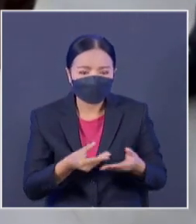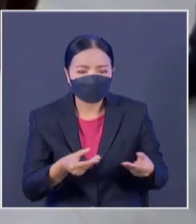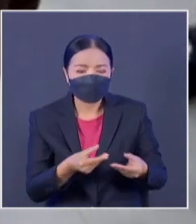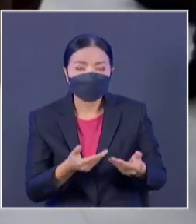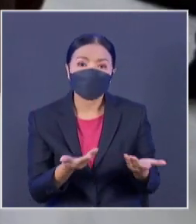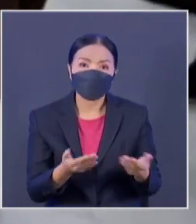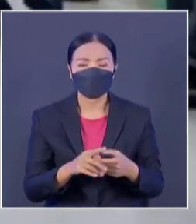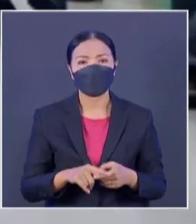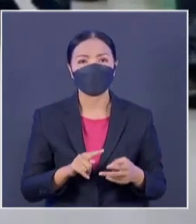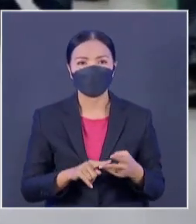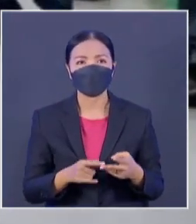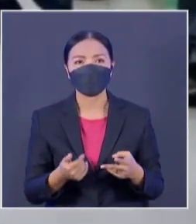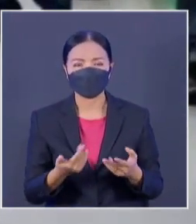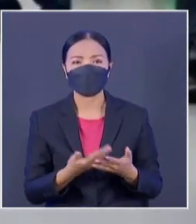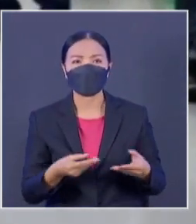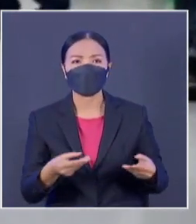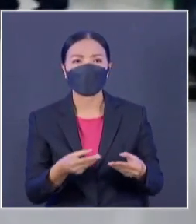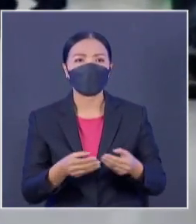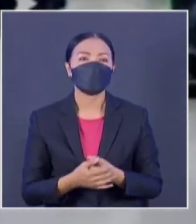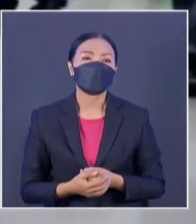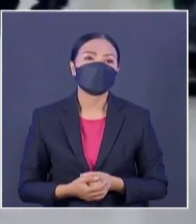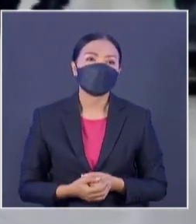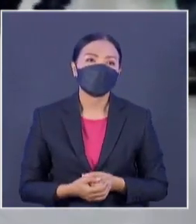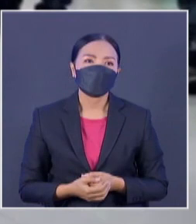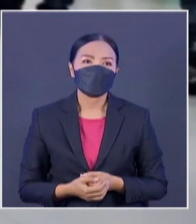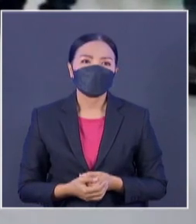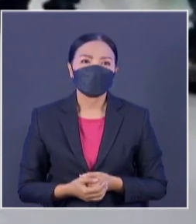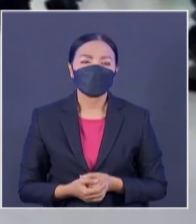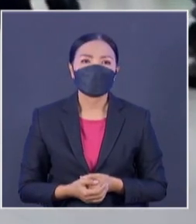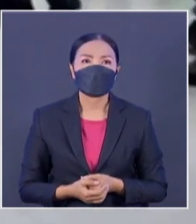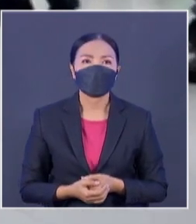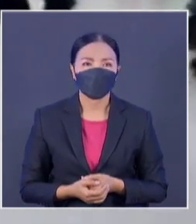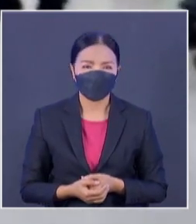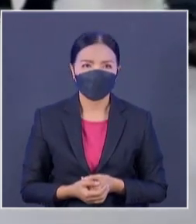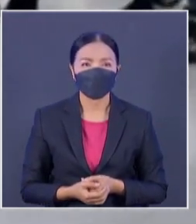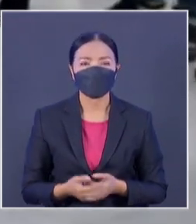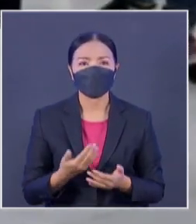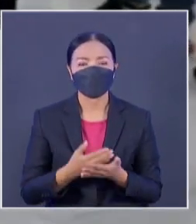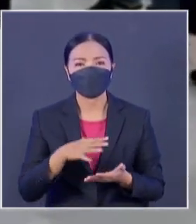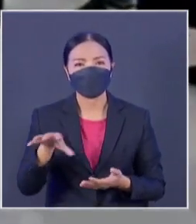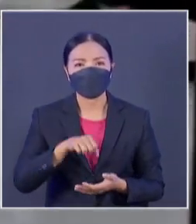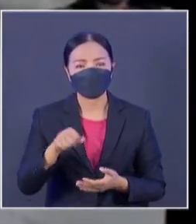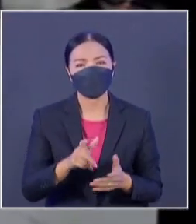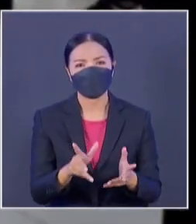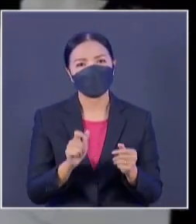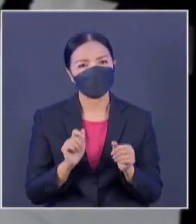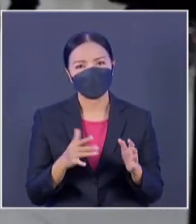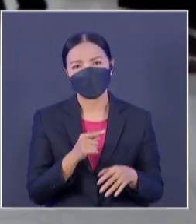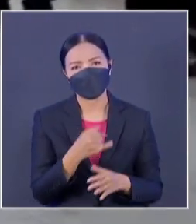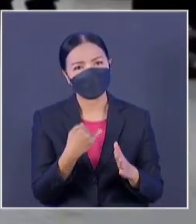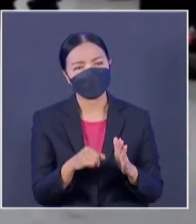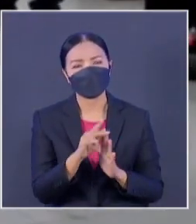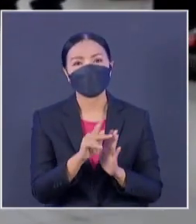วนยุยงให้ผู้อื่นร่วมเล่นการพนันจัดให้มีการเล่นการพนันพนันเอาทรัพย์สินกันโดยไม่ได้รับอนุญาต